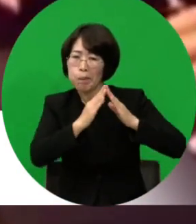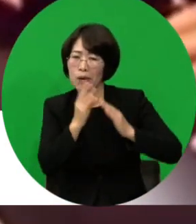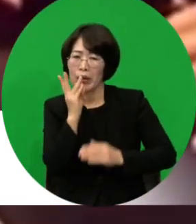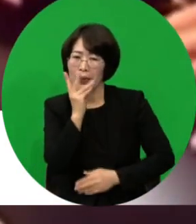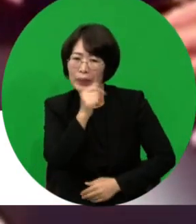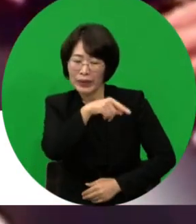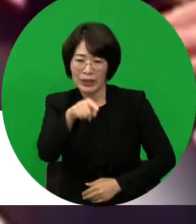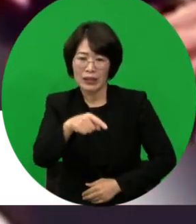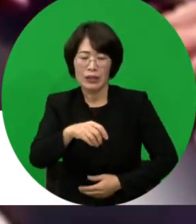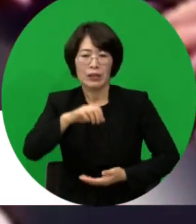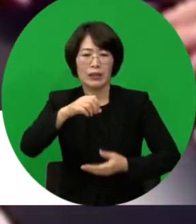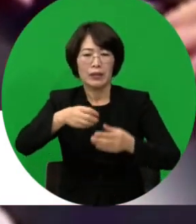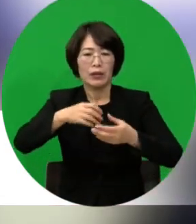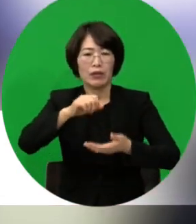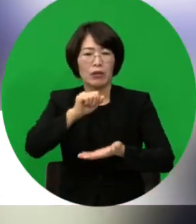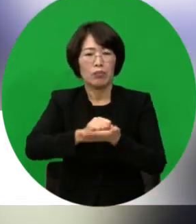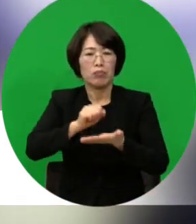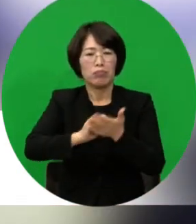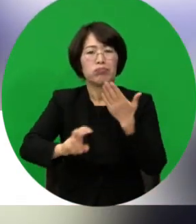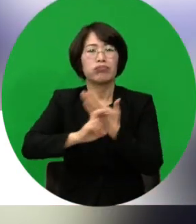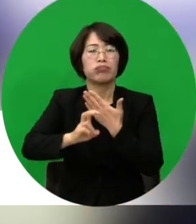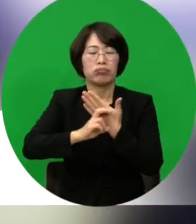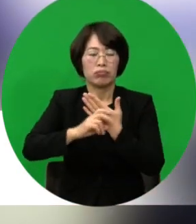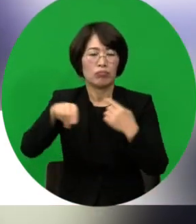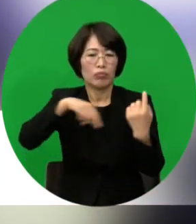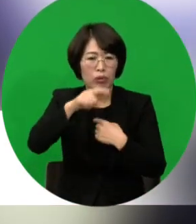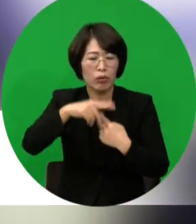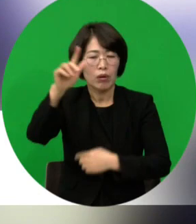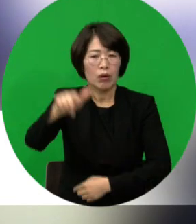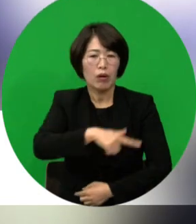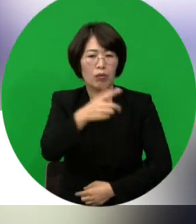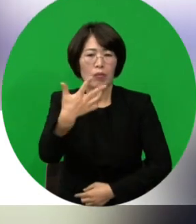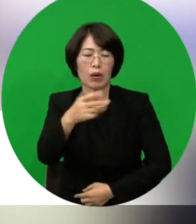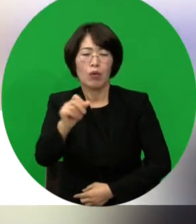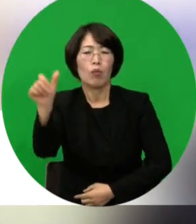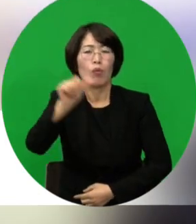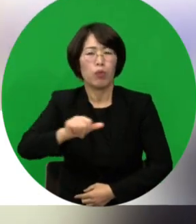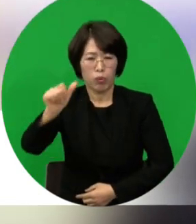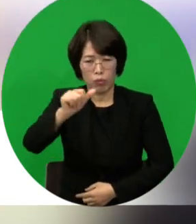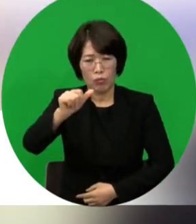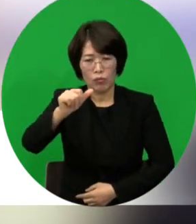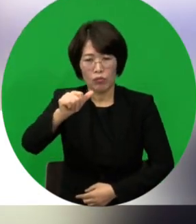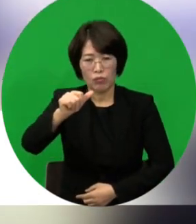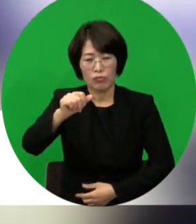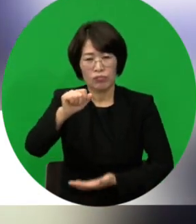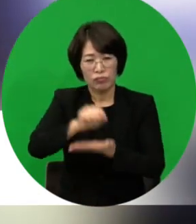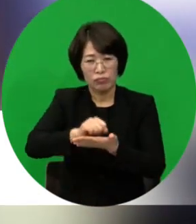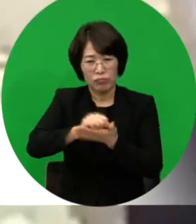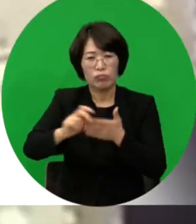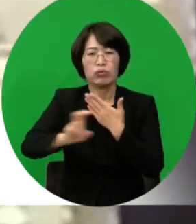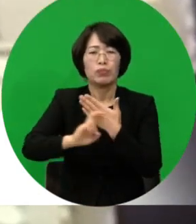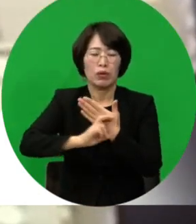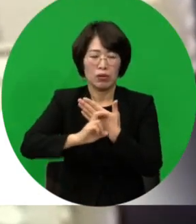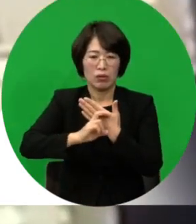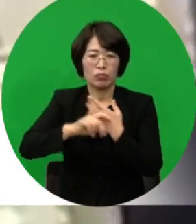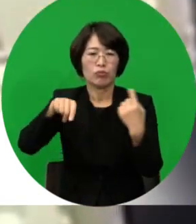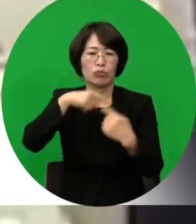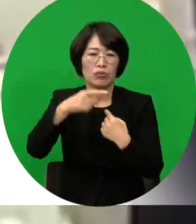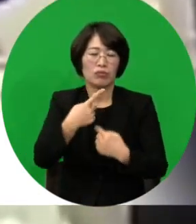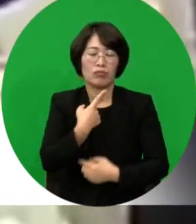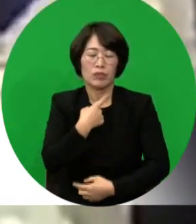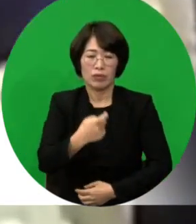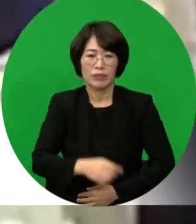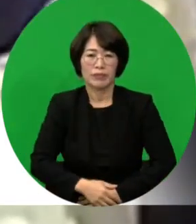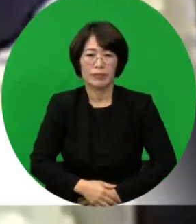받은 홀덤펍을 운영하면서 하루에 판돈 8억 5천여만 원이 오가는 불법 도박장을 운영한 혐의를 받고